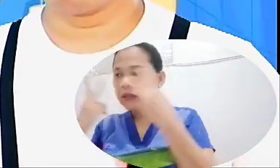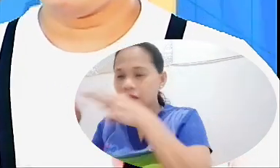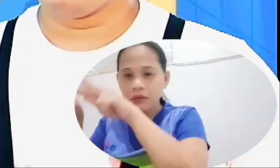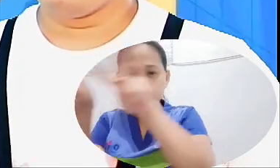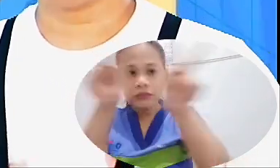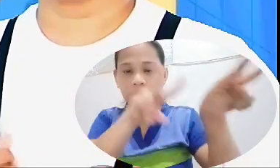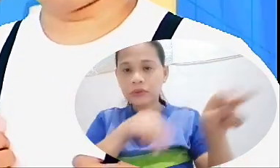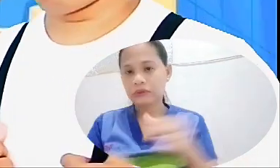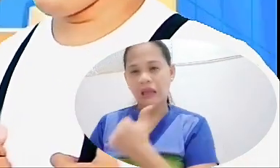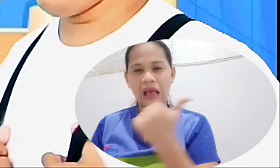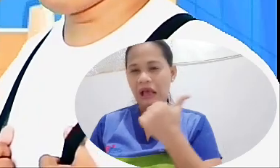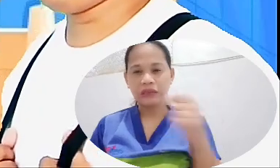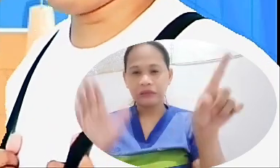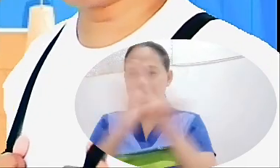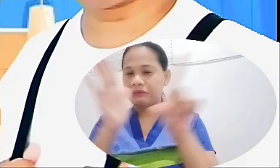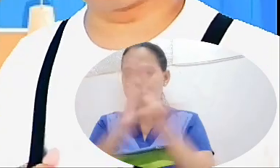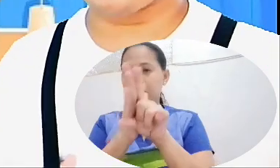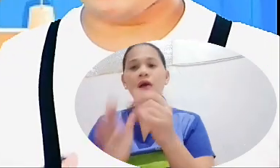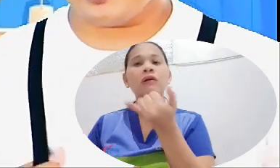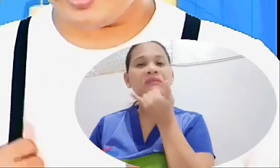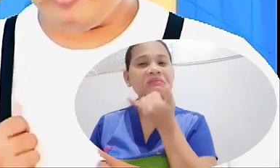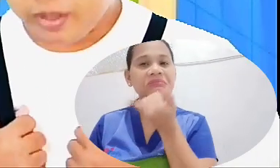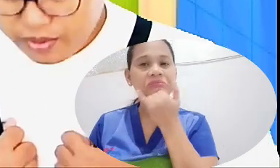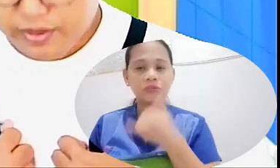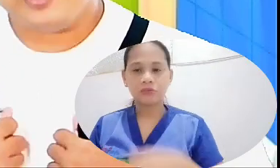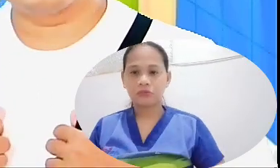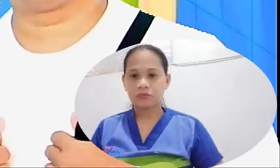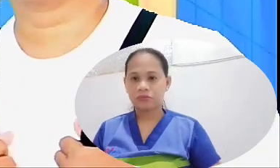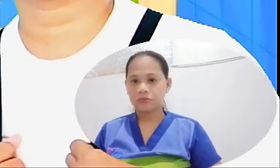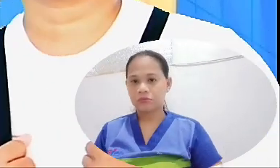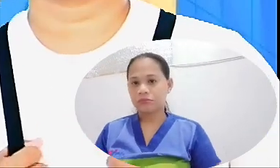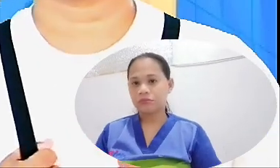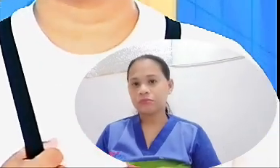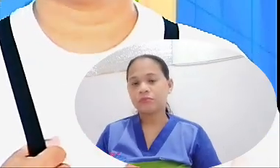iba. Tama. Ayoko makita ng iba to.